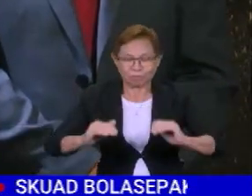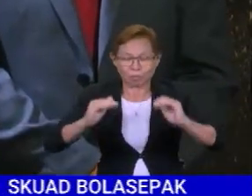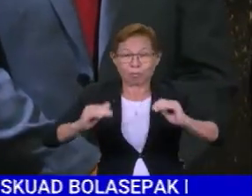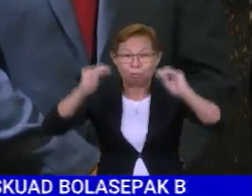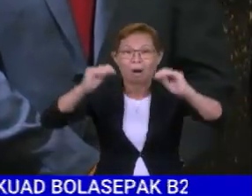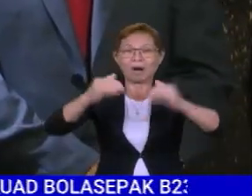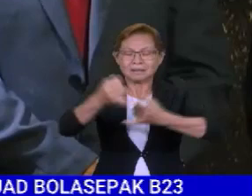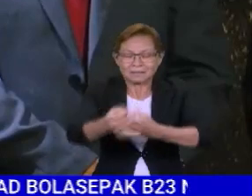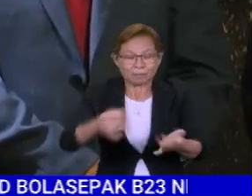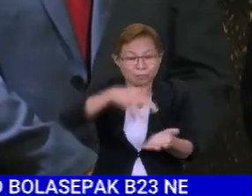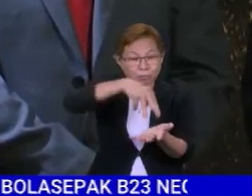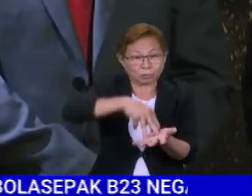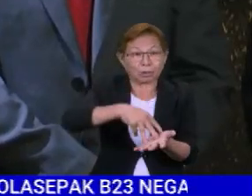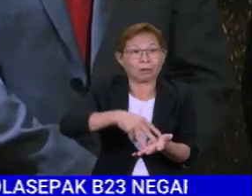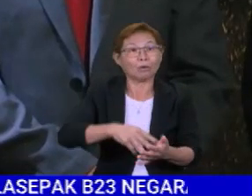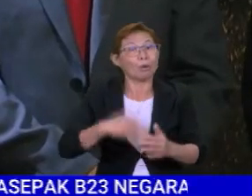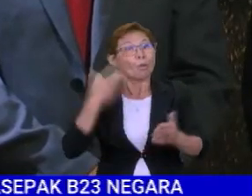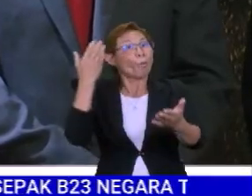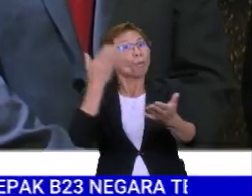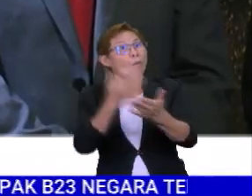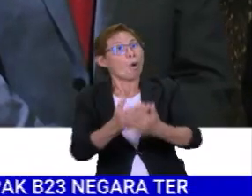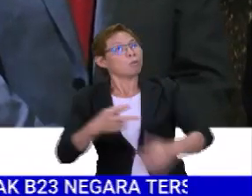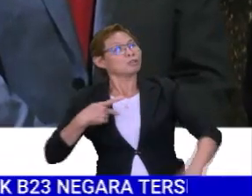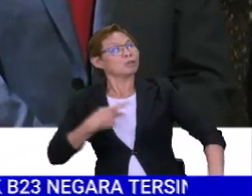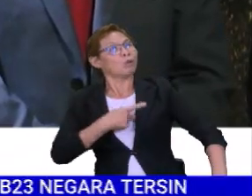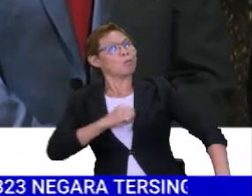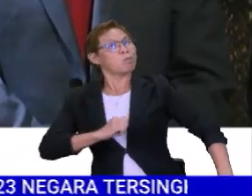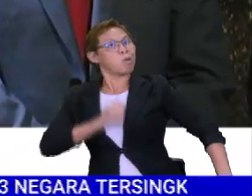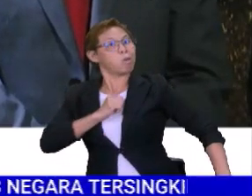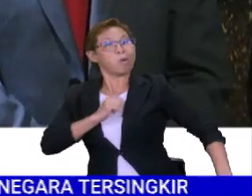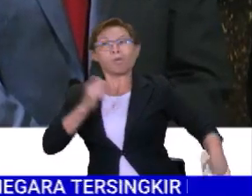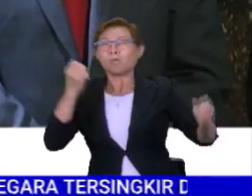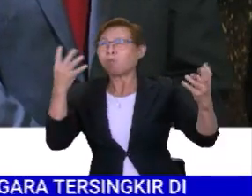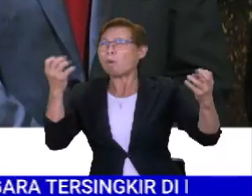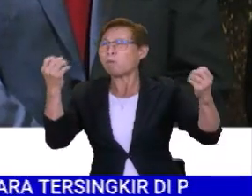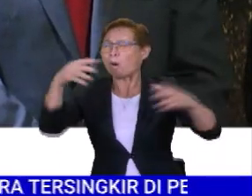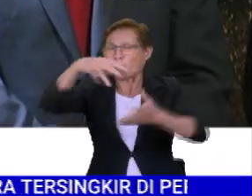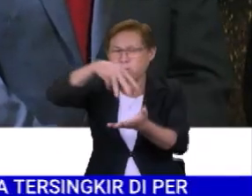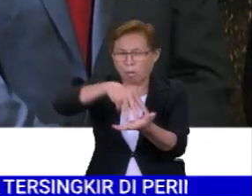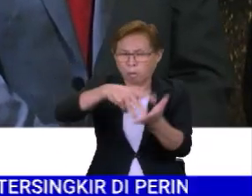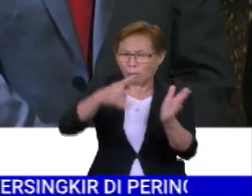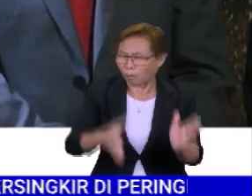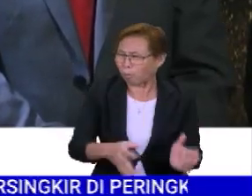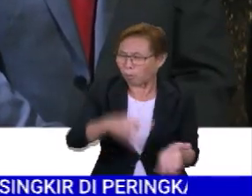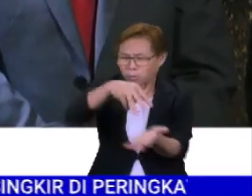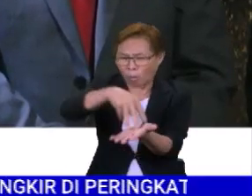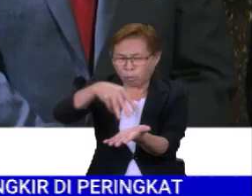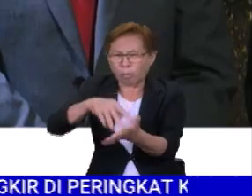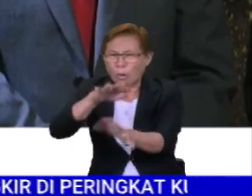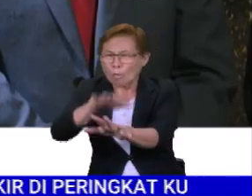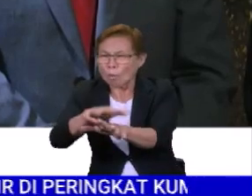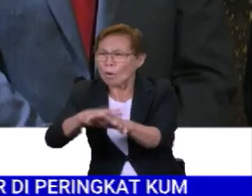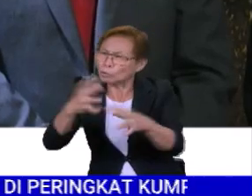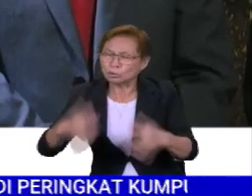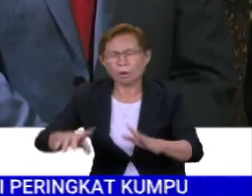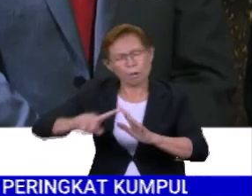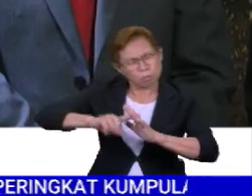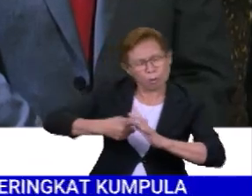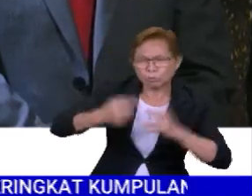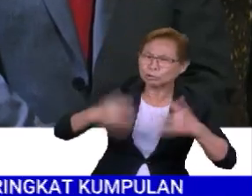kita banggakan. Kerana ramai daripada penghuni penjara yang ada ini sudah ada